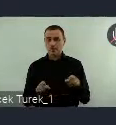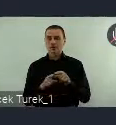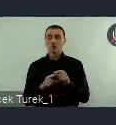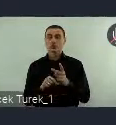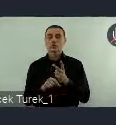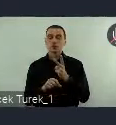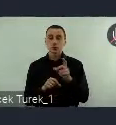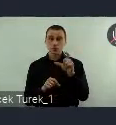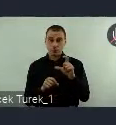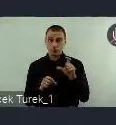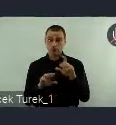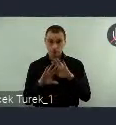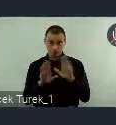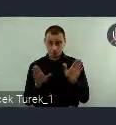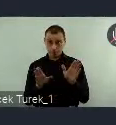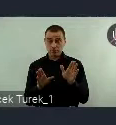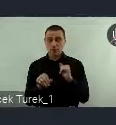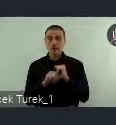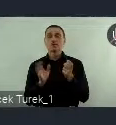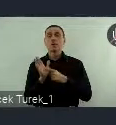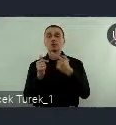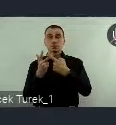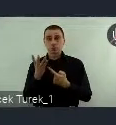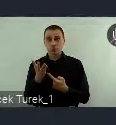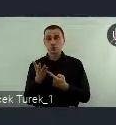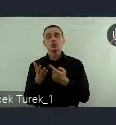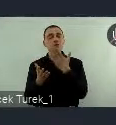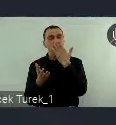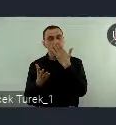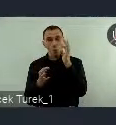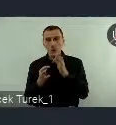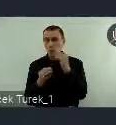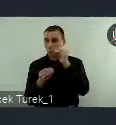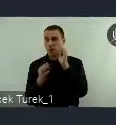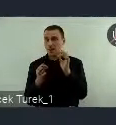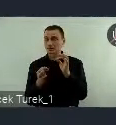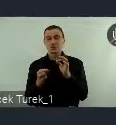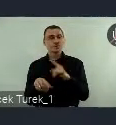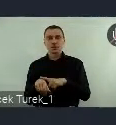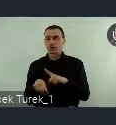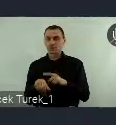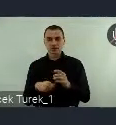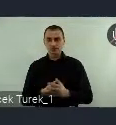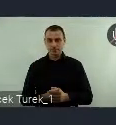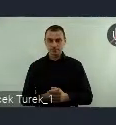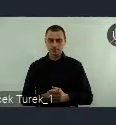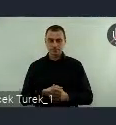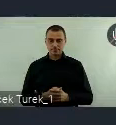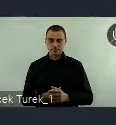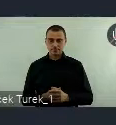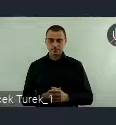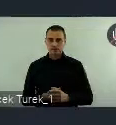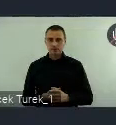to tyle musicie wiedzieć że są takie wymagania nie będziemy się teraz uczyć dostępności cyfrowej bo absolutnie na to nie ma czasu